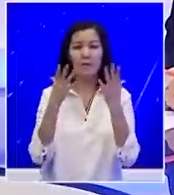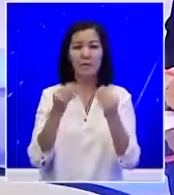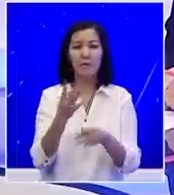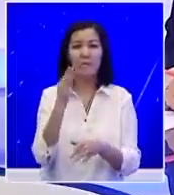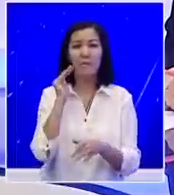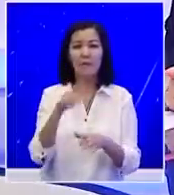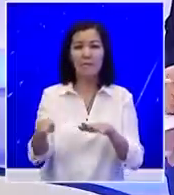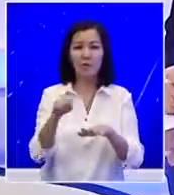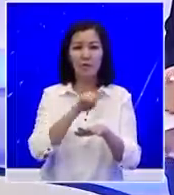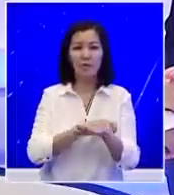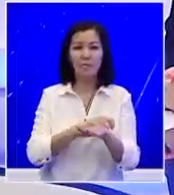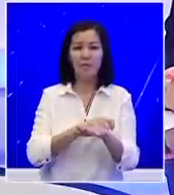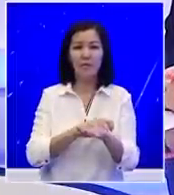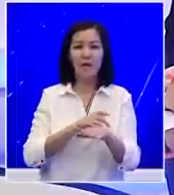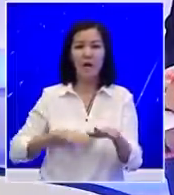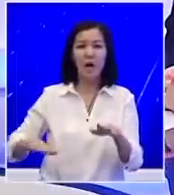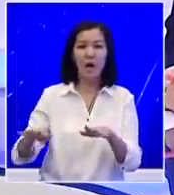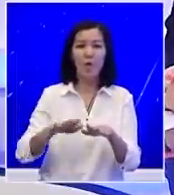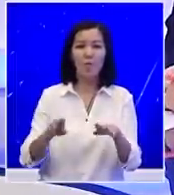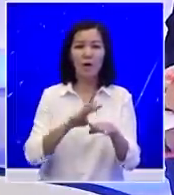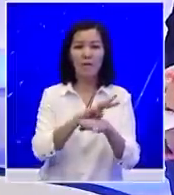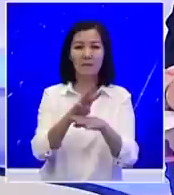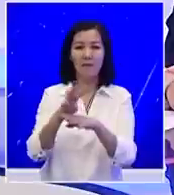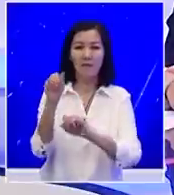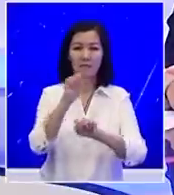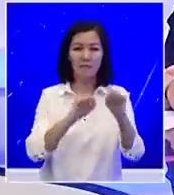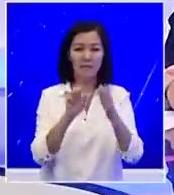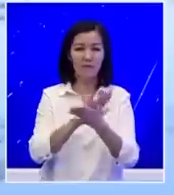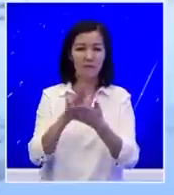5000 шаршы метрден аса аумақ залалсыздандырылады.